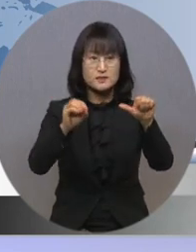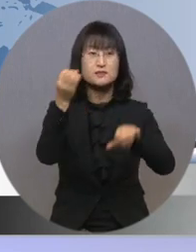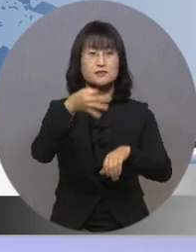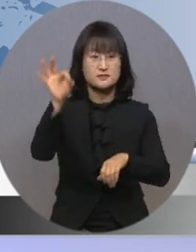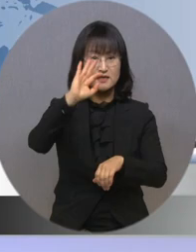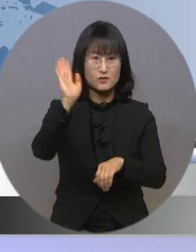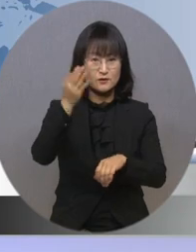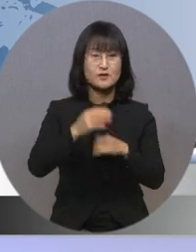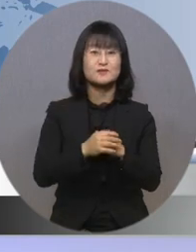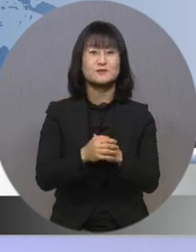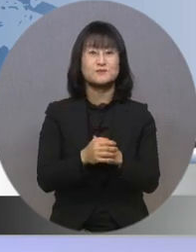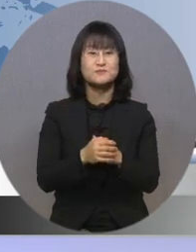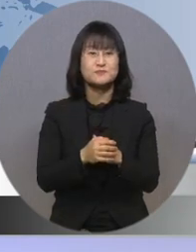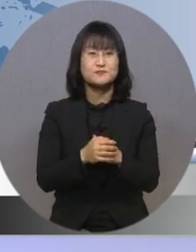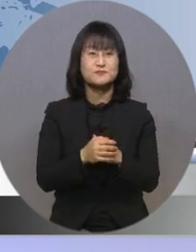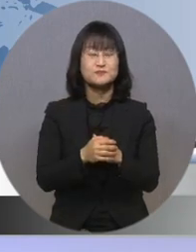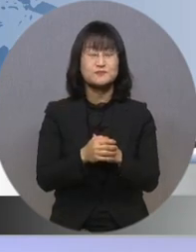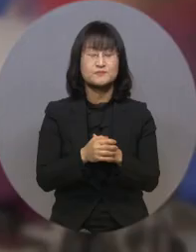자세한 소식 화면으로 전합니다.